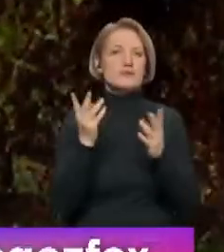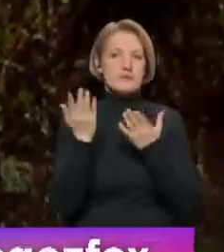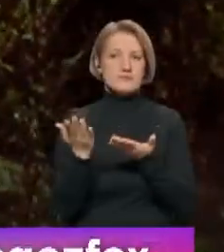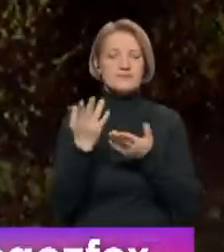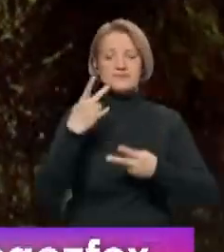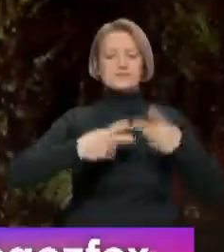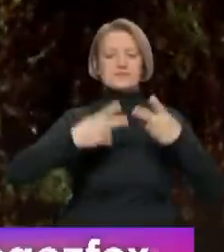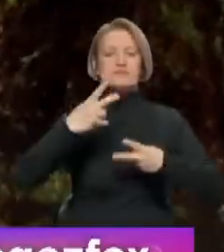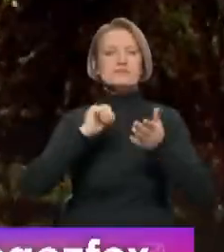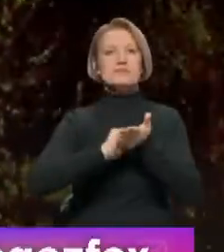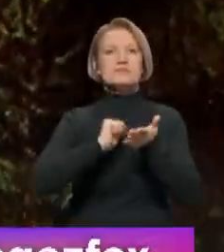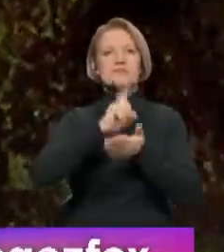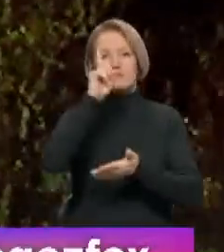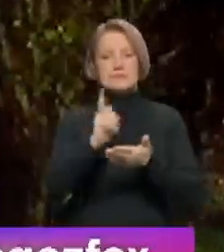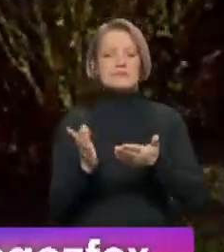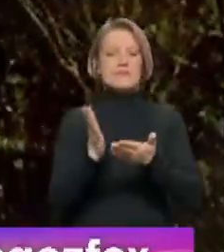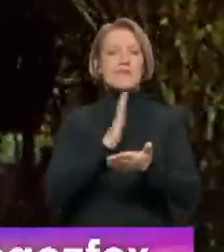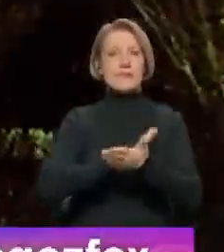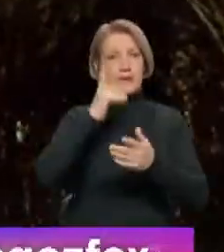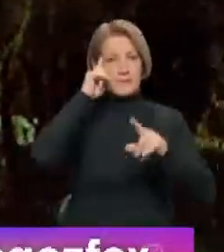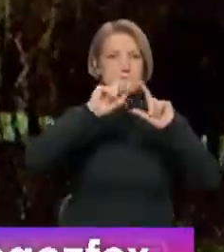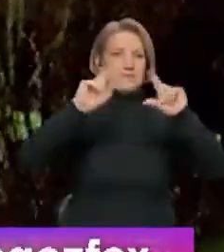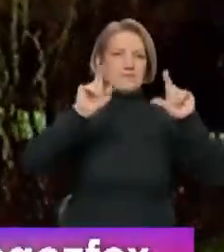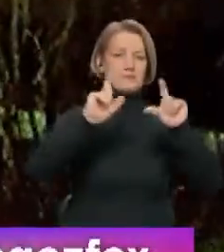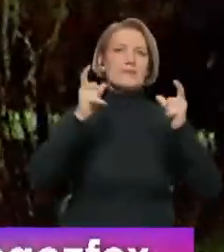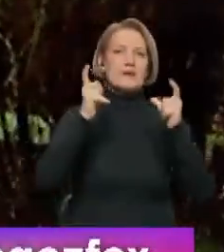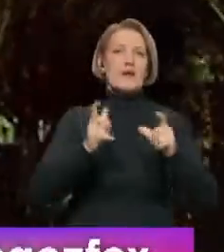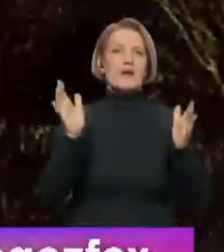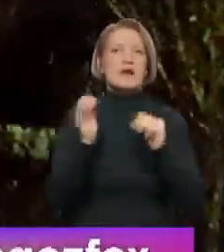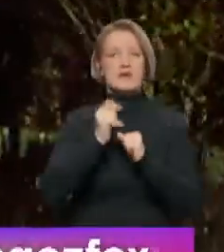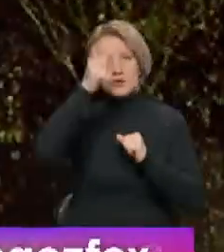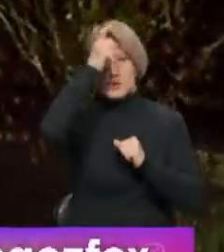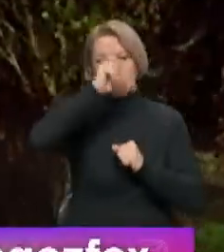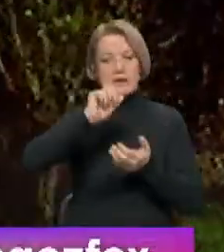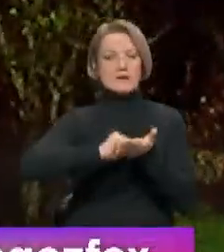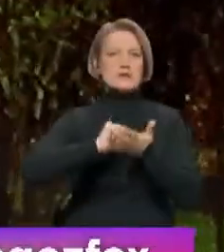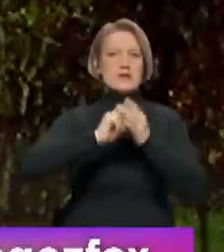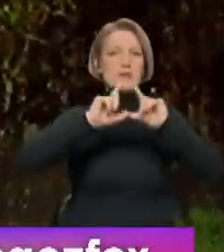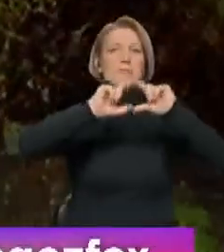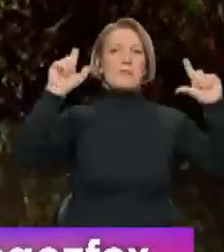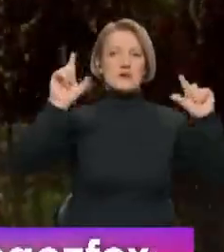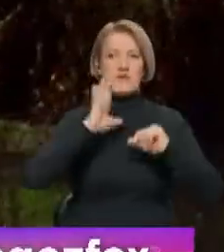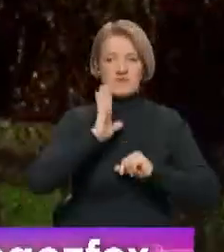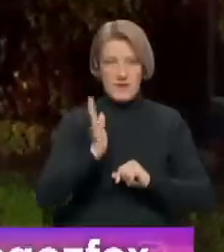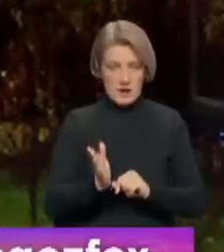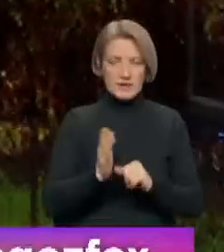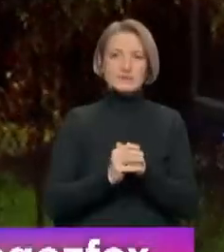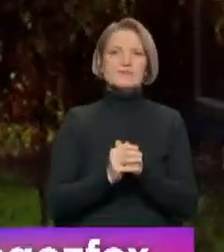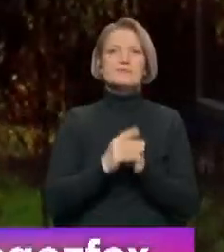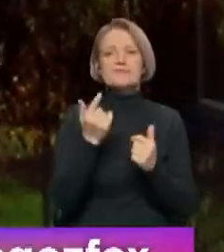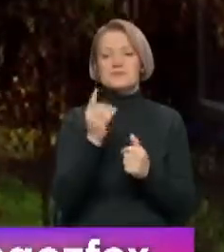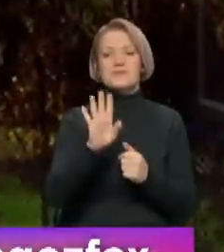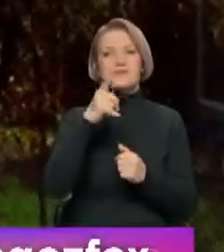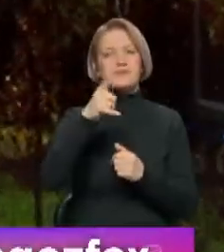bazı Gazetelerin ilk sayfasında Hatta manşetlerinde de yer alıyor Türkiye gazetesinin de manşetinde yer alıyor mesela